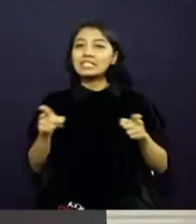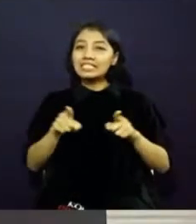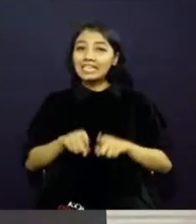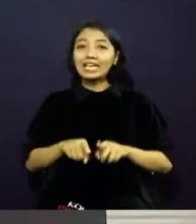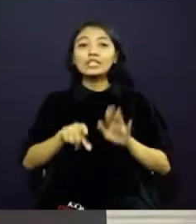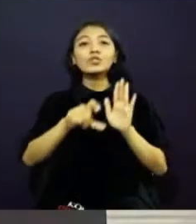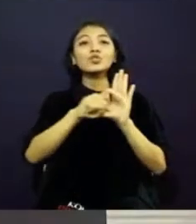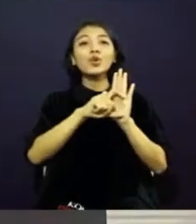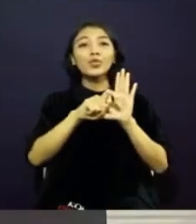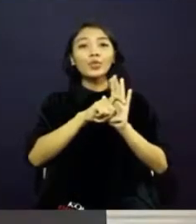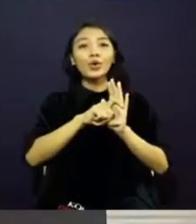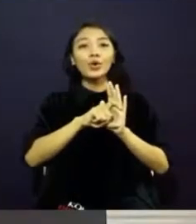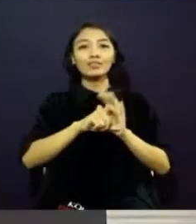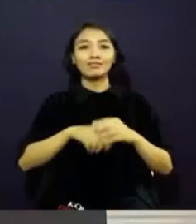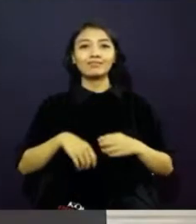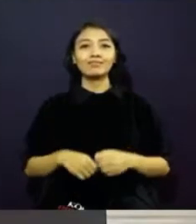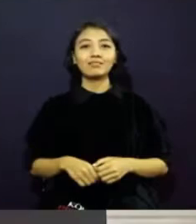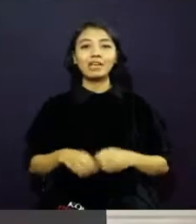mengorbankan diri